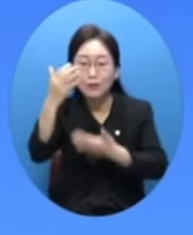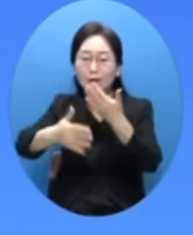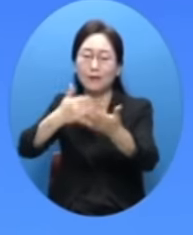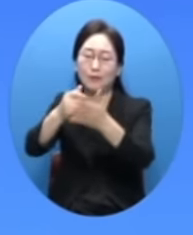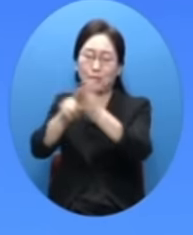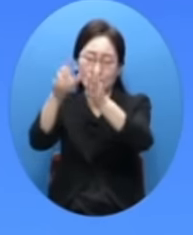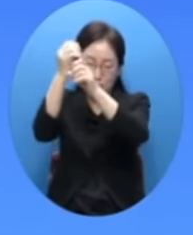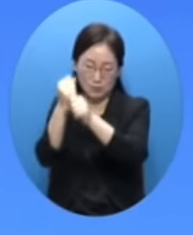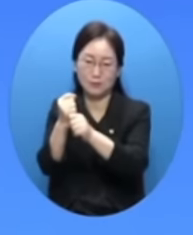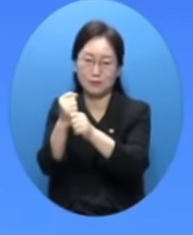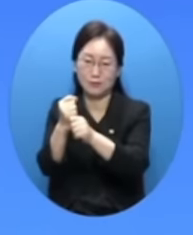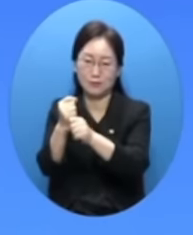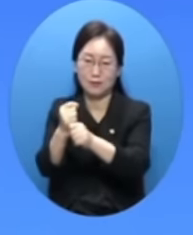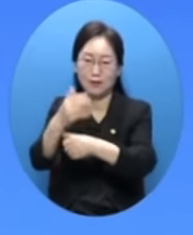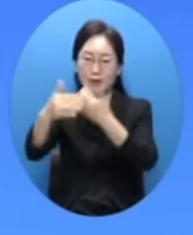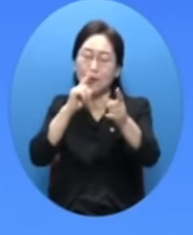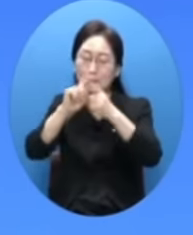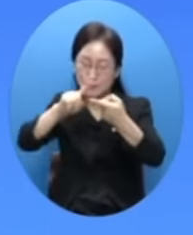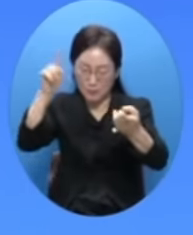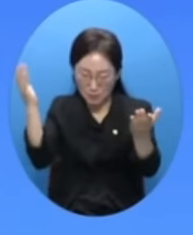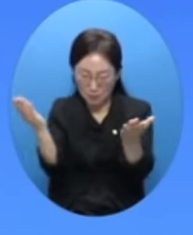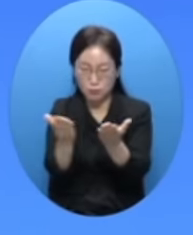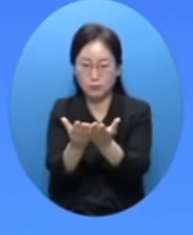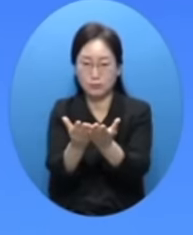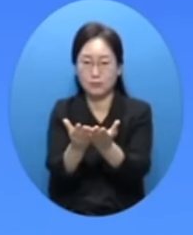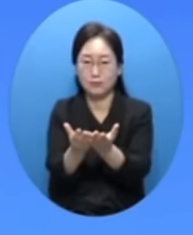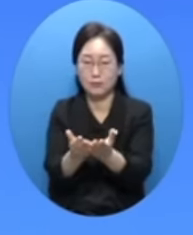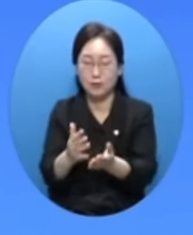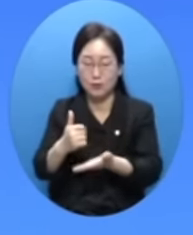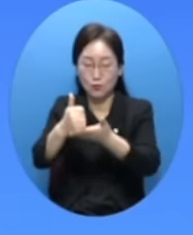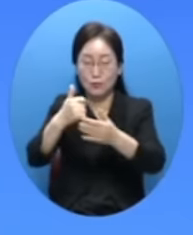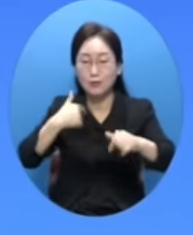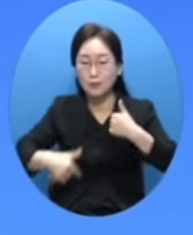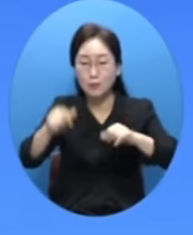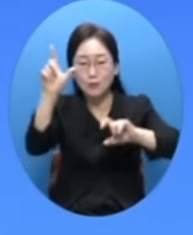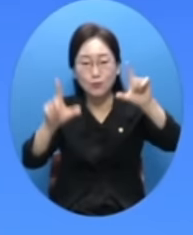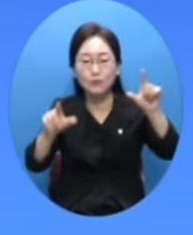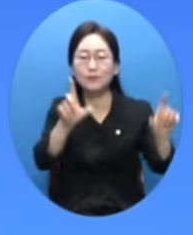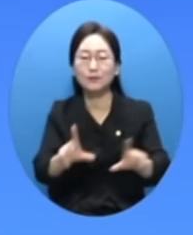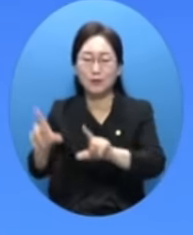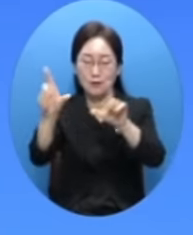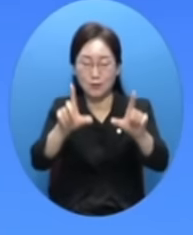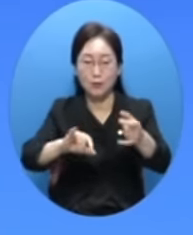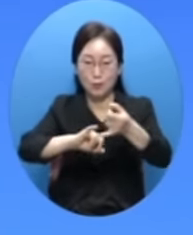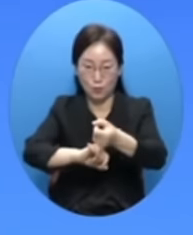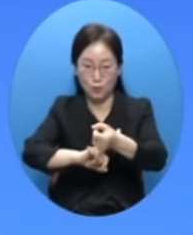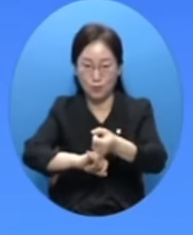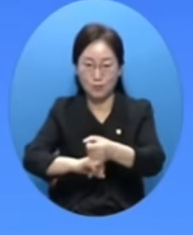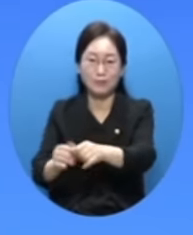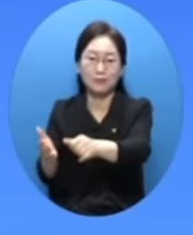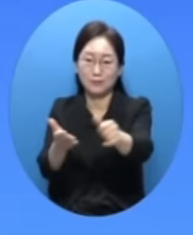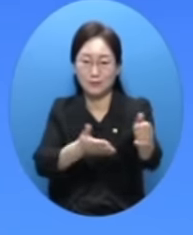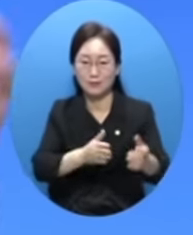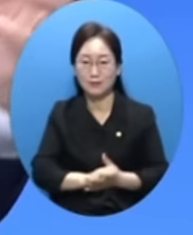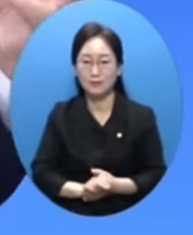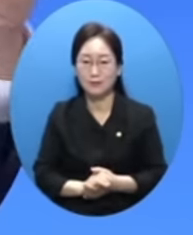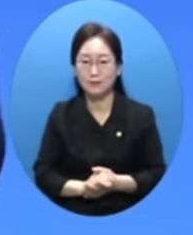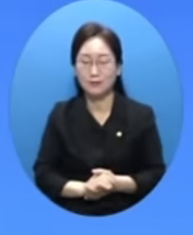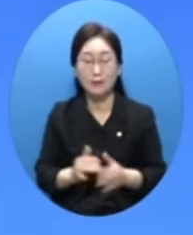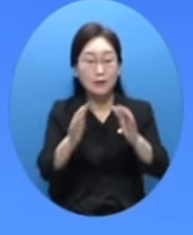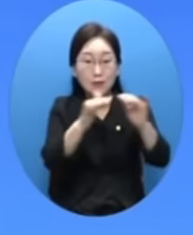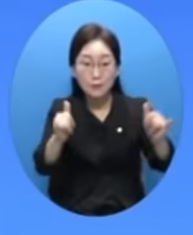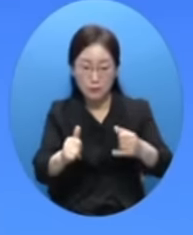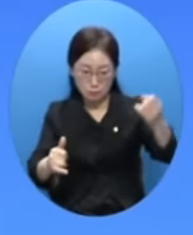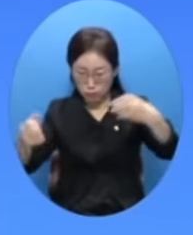믿고 의지하고 말씀 붙잡고 주님이 기뻐하시는 삶을 살아가는 주님의 자녀들이 되시길 바랍니다. 사람들이